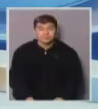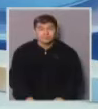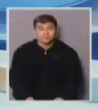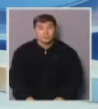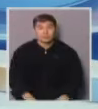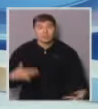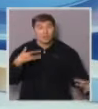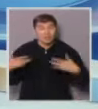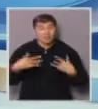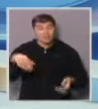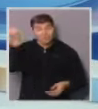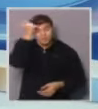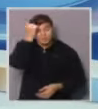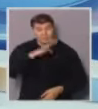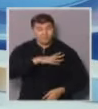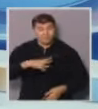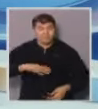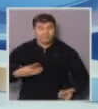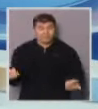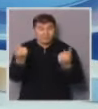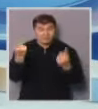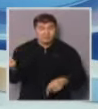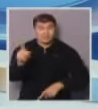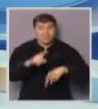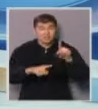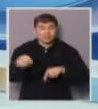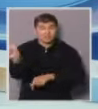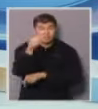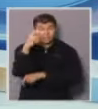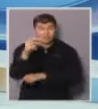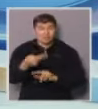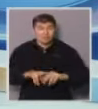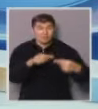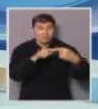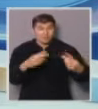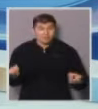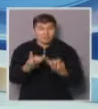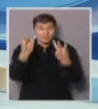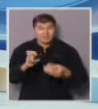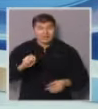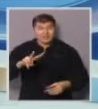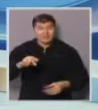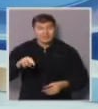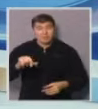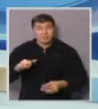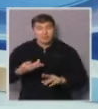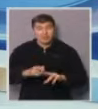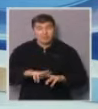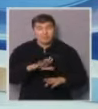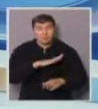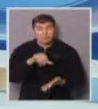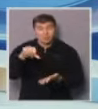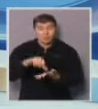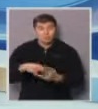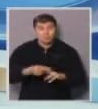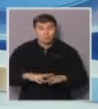Состоялось мероприятие в память о ветеране Великой Отечественной войны и противопожарной службы города Атырау Александре Погодаеве, в котором приняли